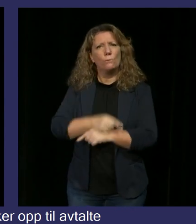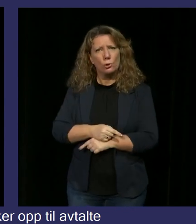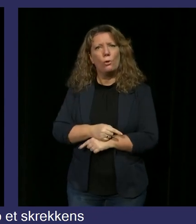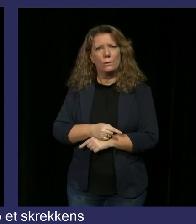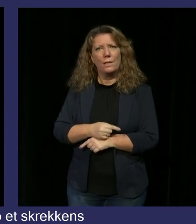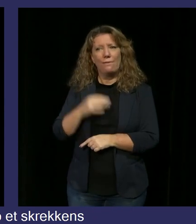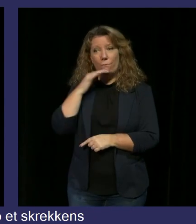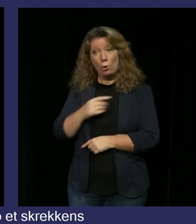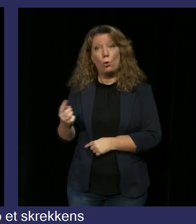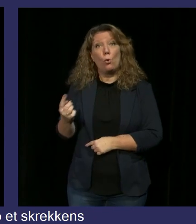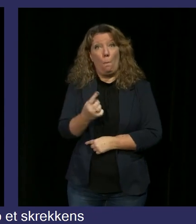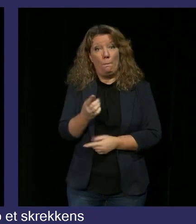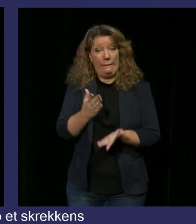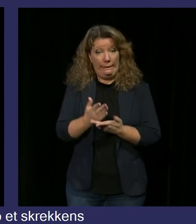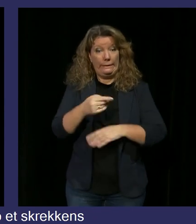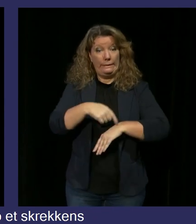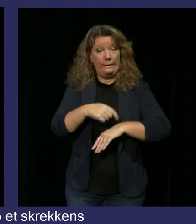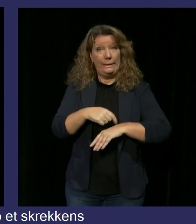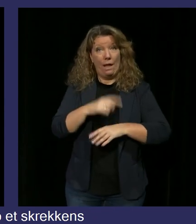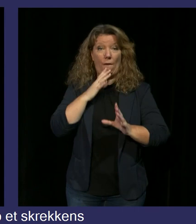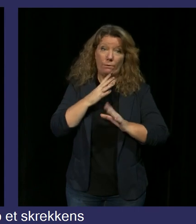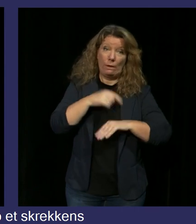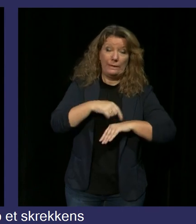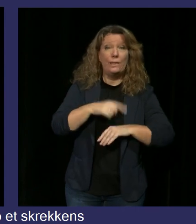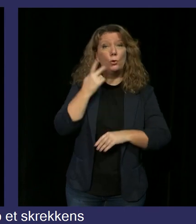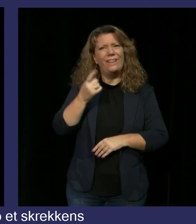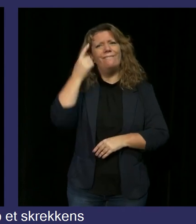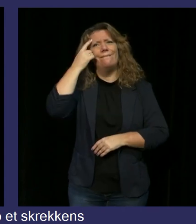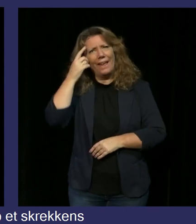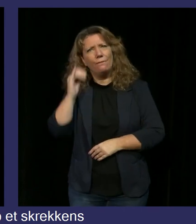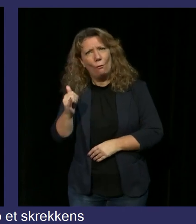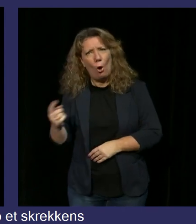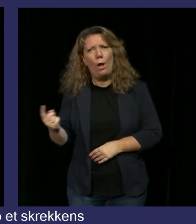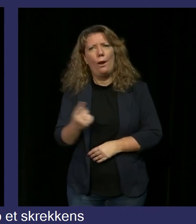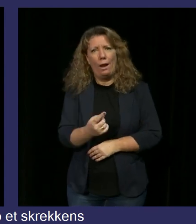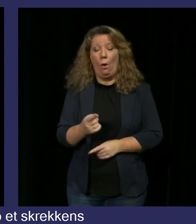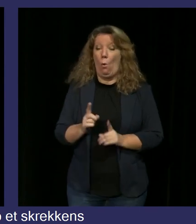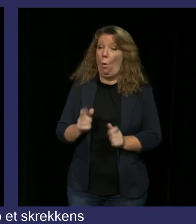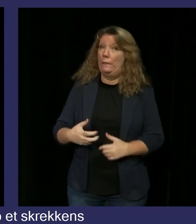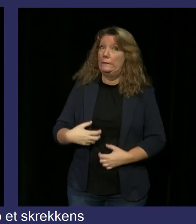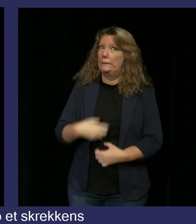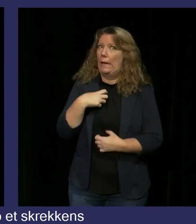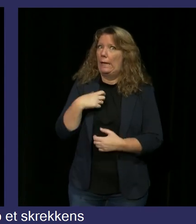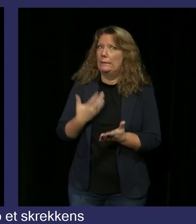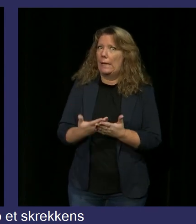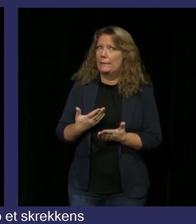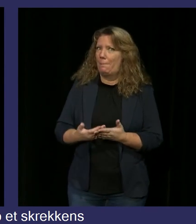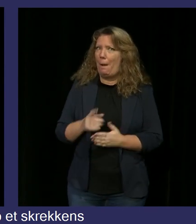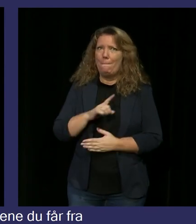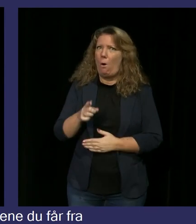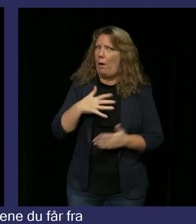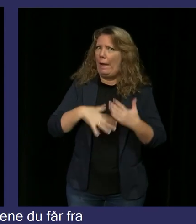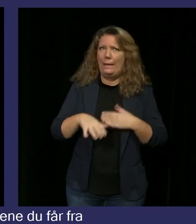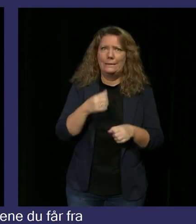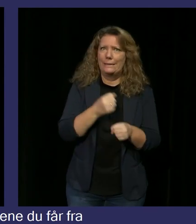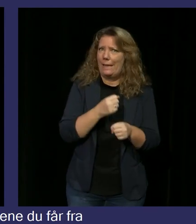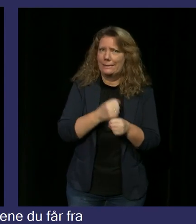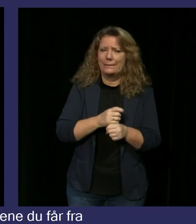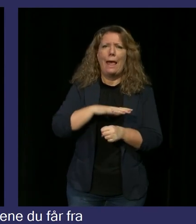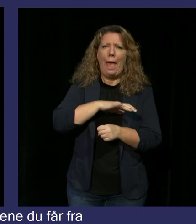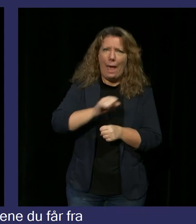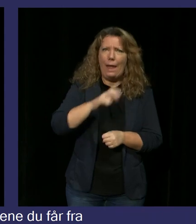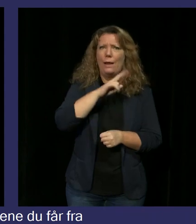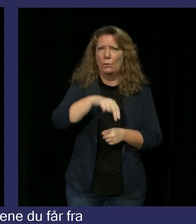videre. Så det veldig viktig. Og så du et skrekkes eksempel, ikke bare i helsetjenesten, men i hele norsk forvaltning. Noen av